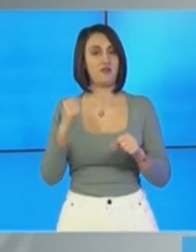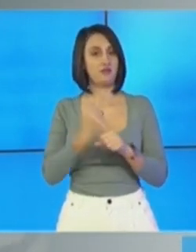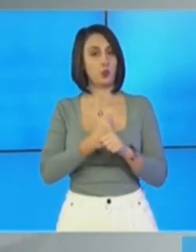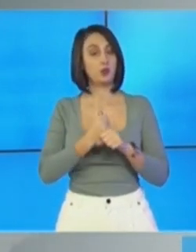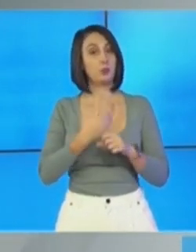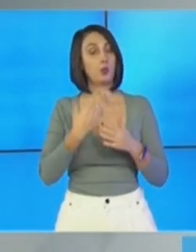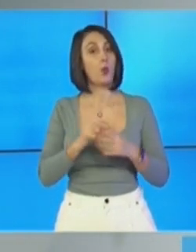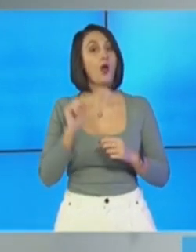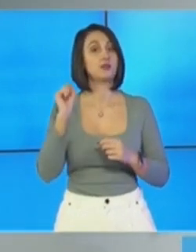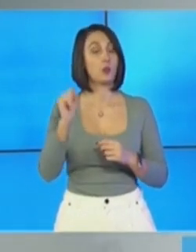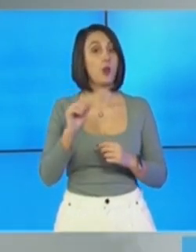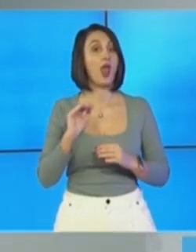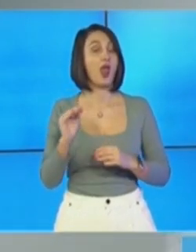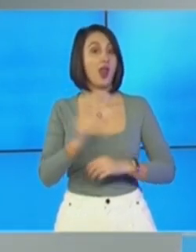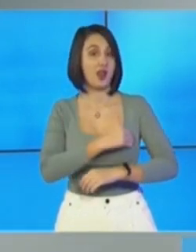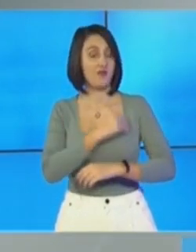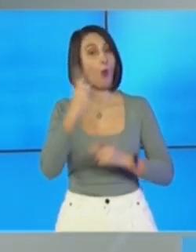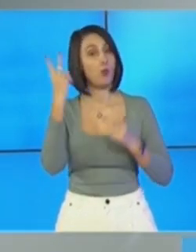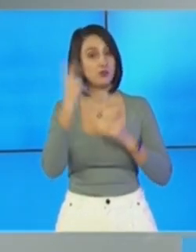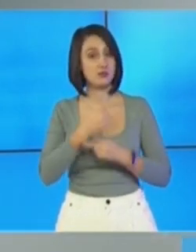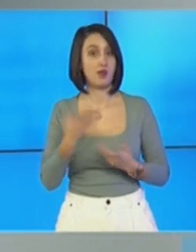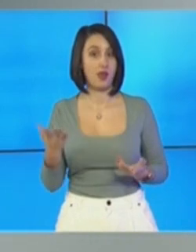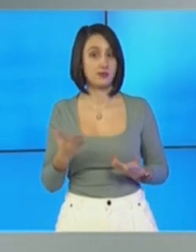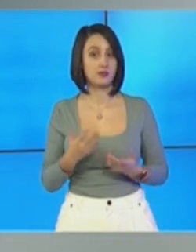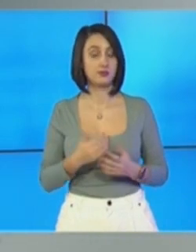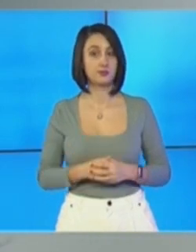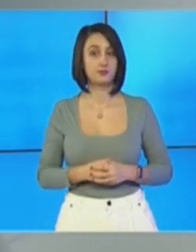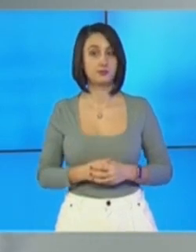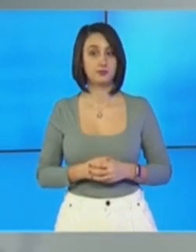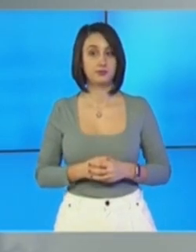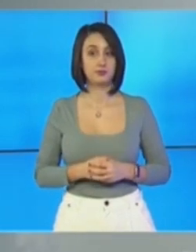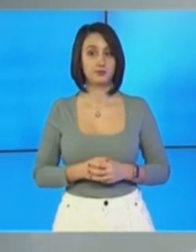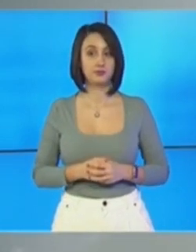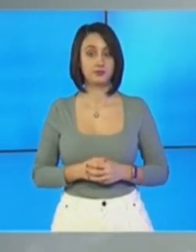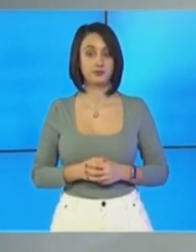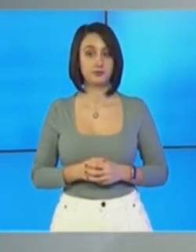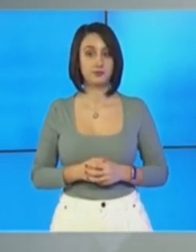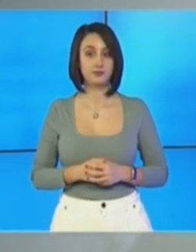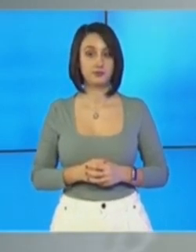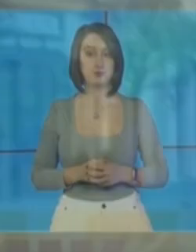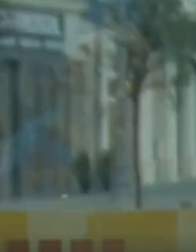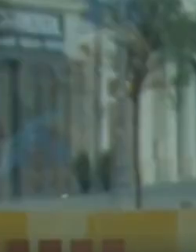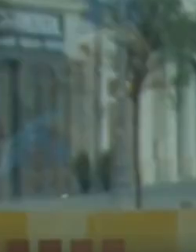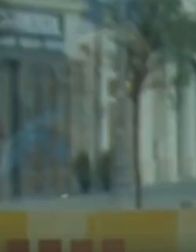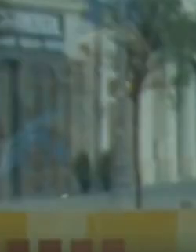asocieri ca să se asigure că elevii înțeleg subiectul operelor literare, spun părinții elevilor.